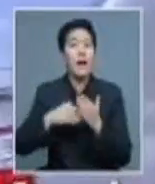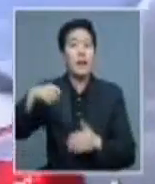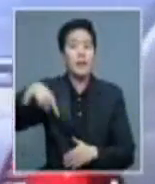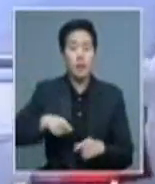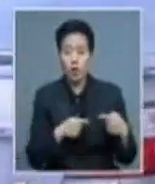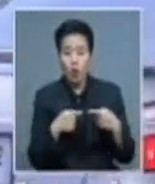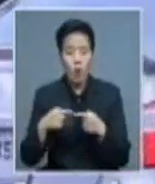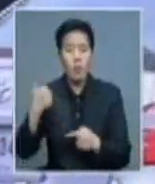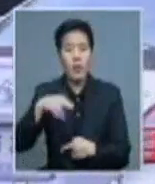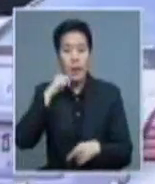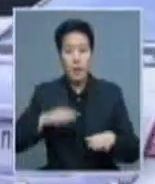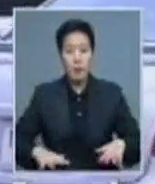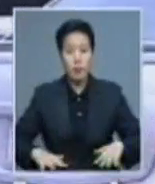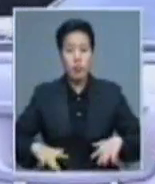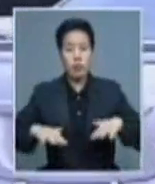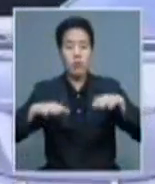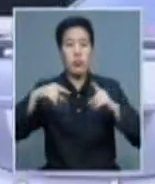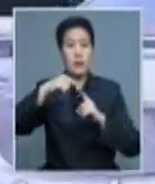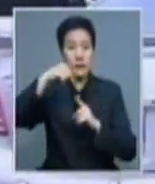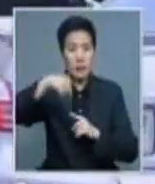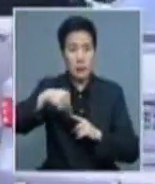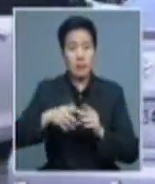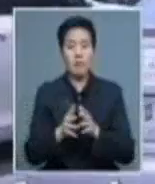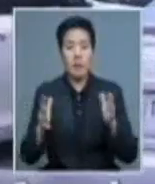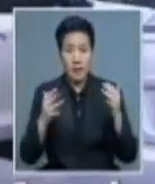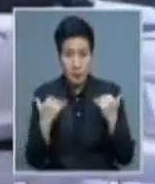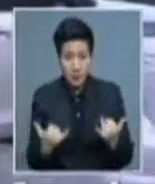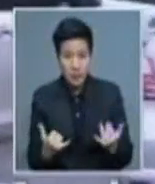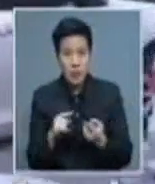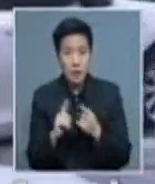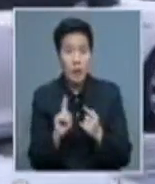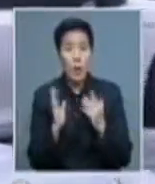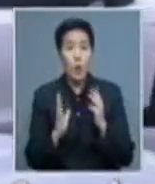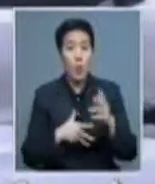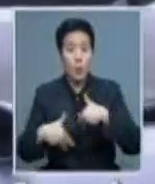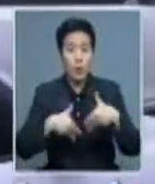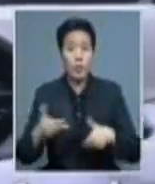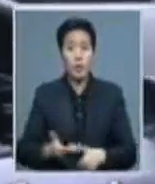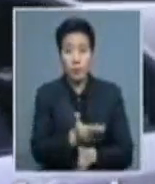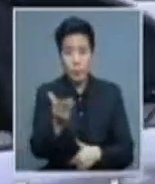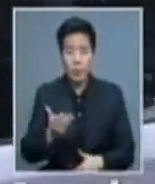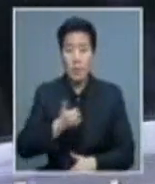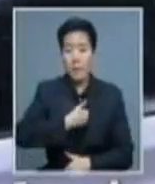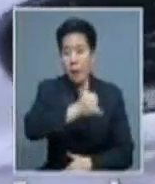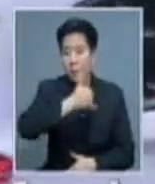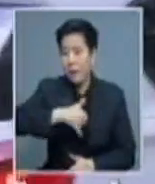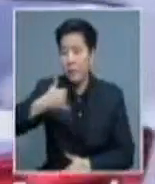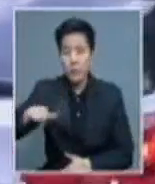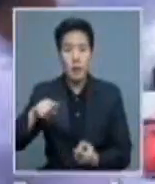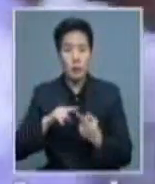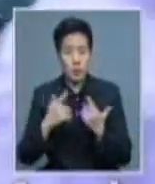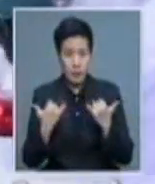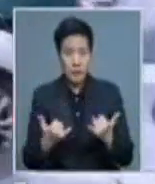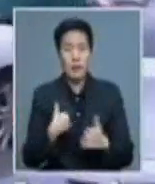จึงทำให้มีปริมาณน้ำที่สูงอยู่จุดนี้เป็นจำนวนมากค่ะทั้งนี้นะคะประชาชนที่จะสัญจรขาออกนะคะท